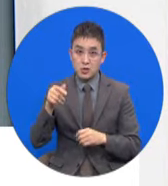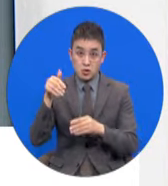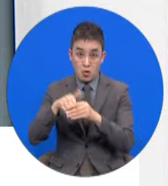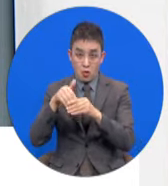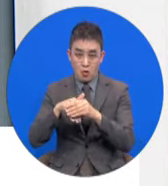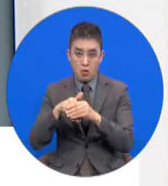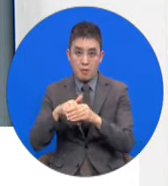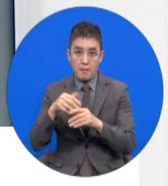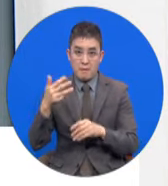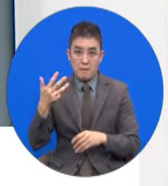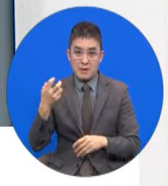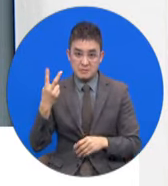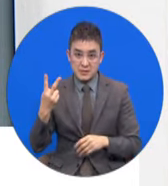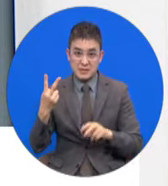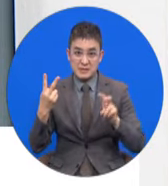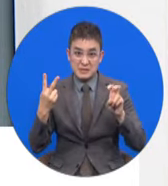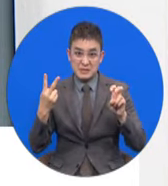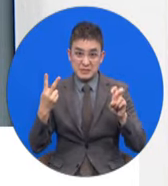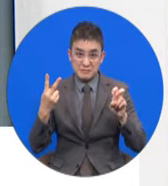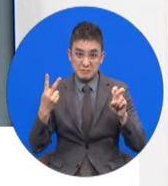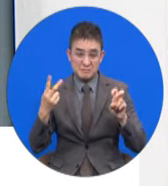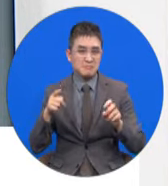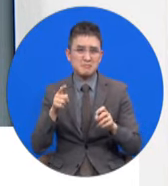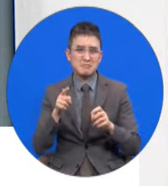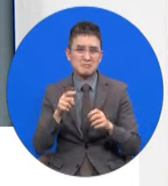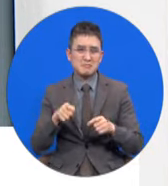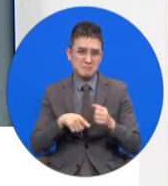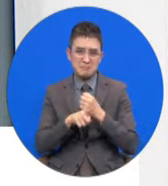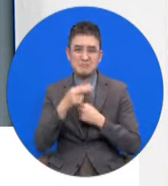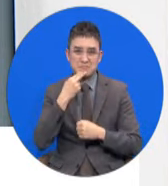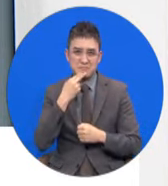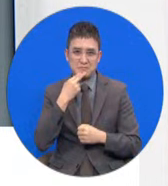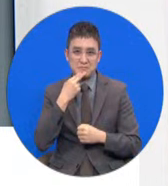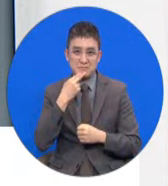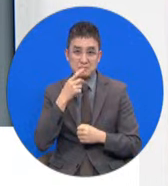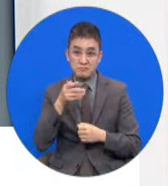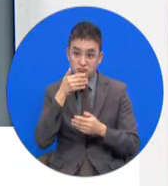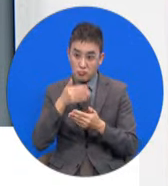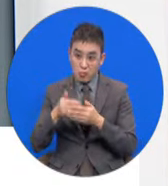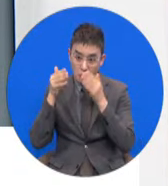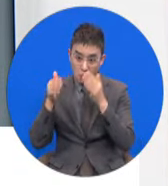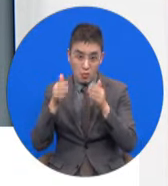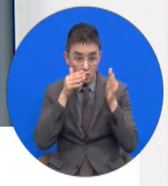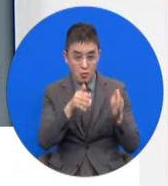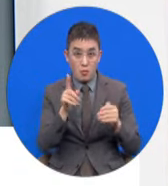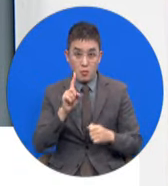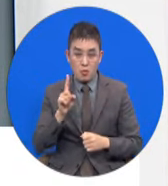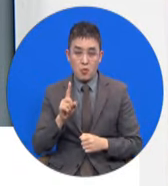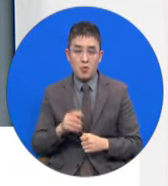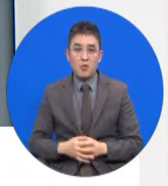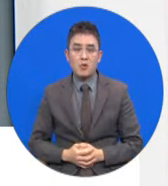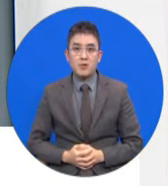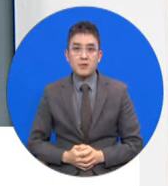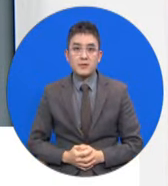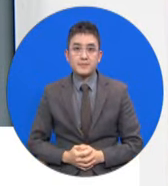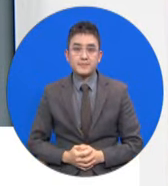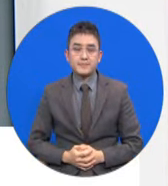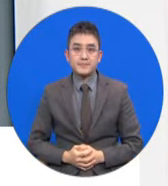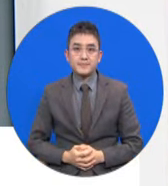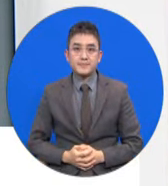투표율이 80이든 20이든 별 의미는 없습니다. 그런데 이게 왜 그러나 의미가 있다고 한다면은 굳이 찾는다고 한다면은